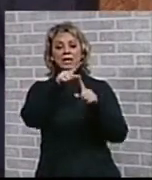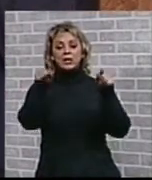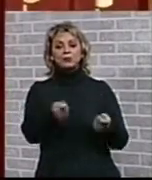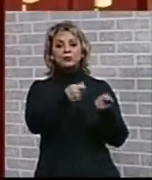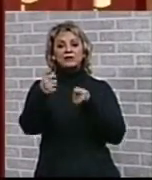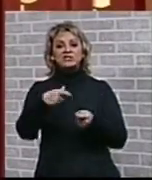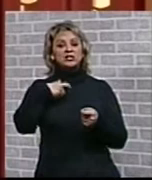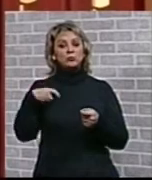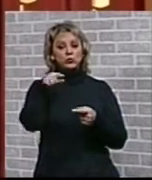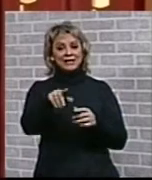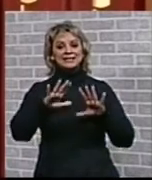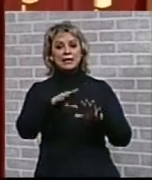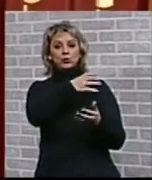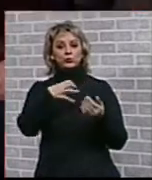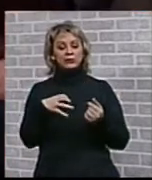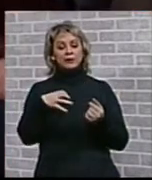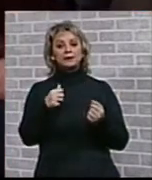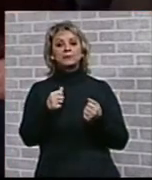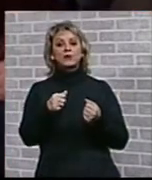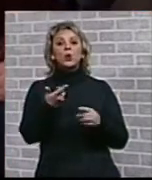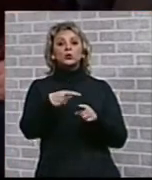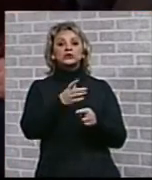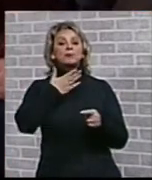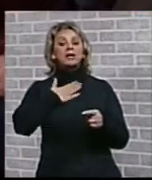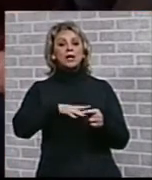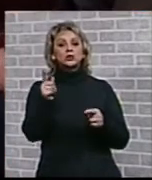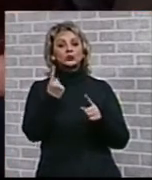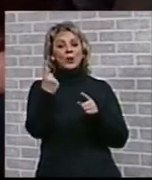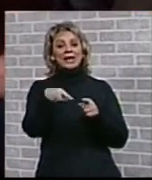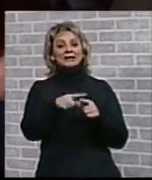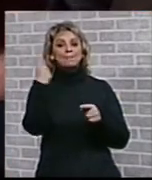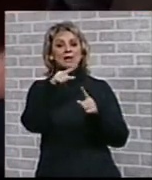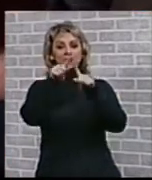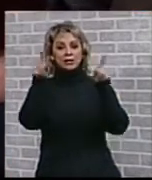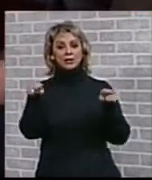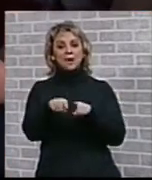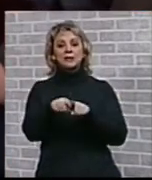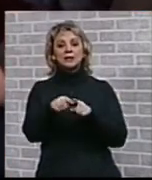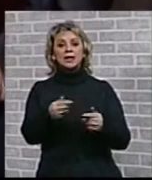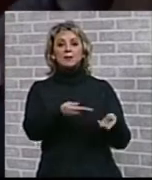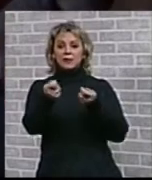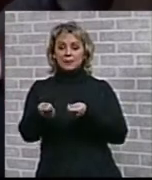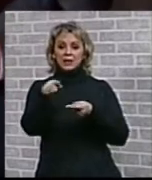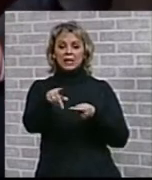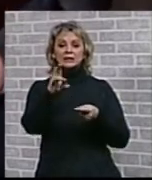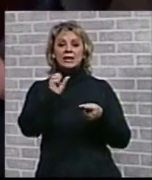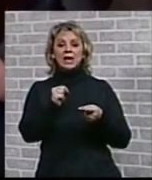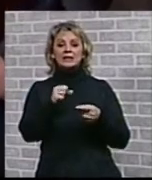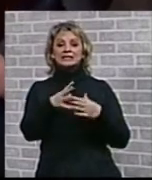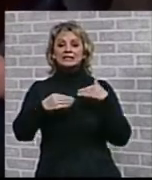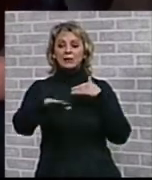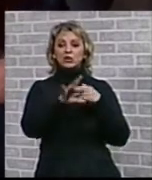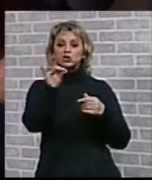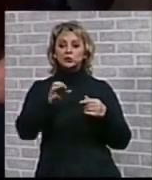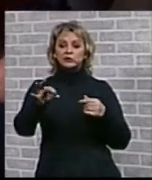привезли депутаты и замгубернатора. Очень приятно, что эта первая грамота прибыла на землю